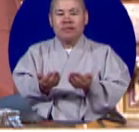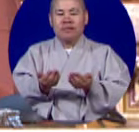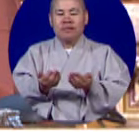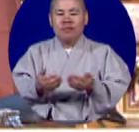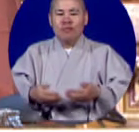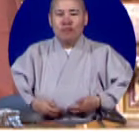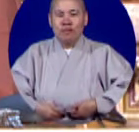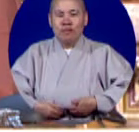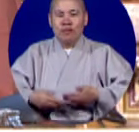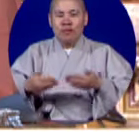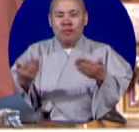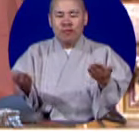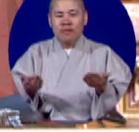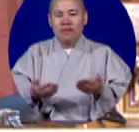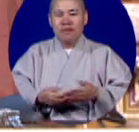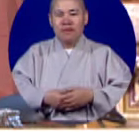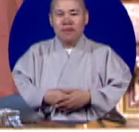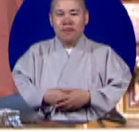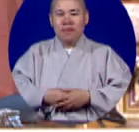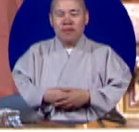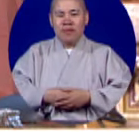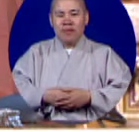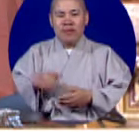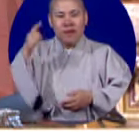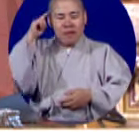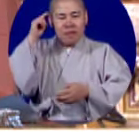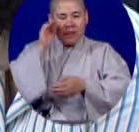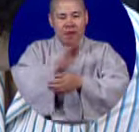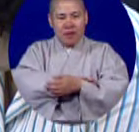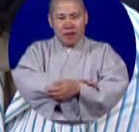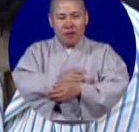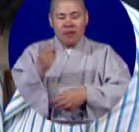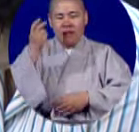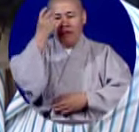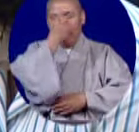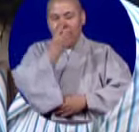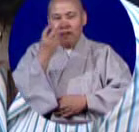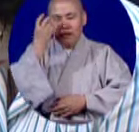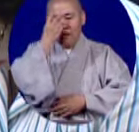소용이 없거든요. 반야는 딱 관찰을 한다 이거예요.